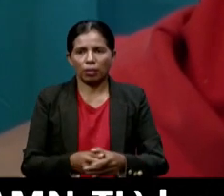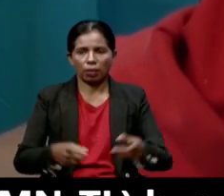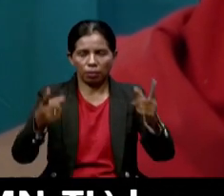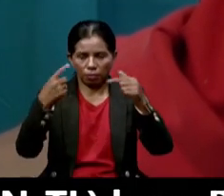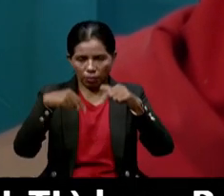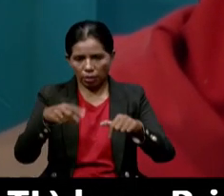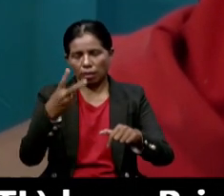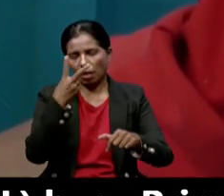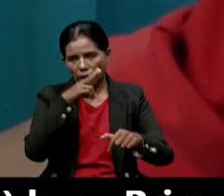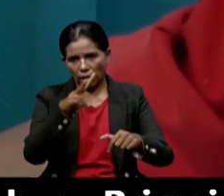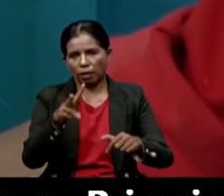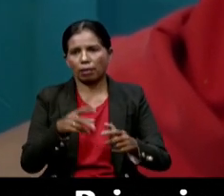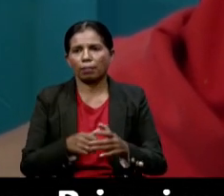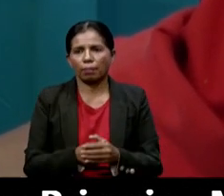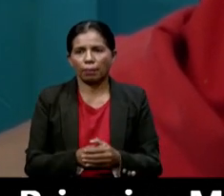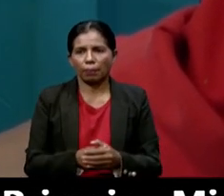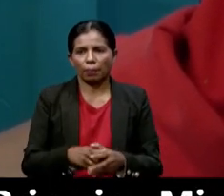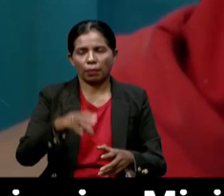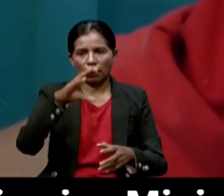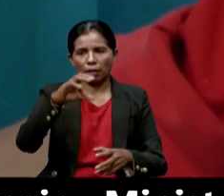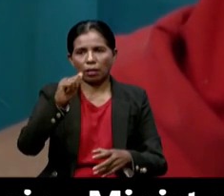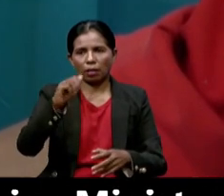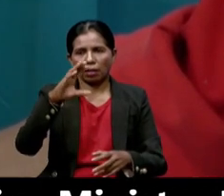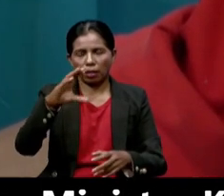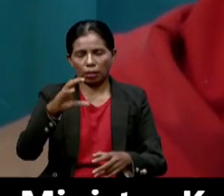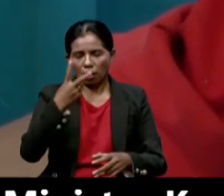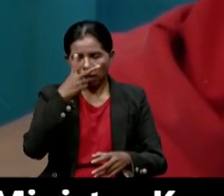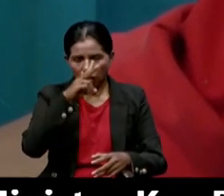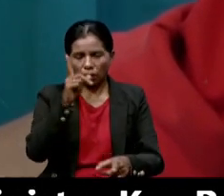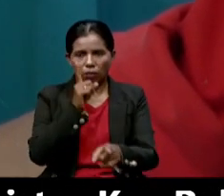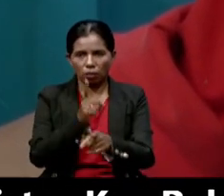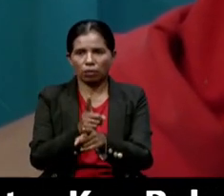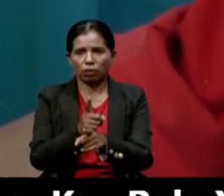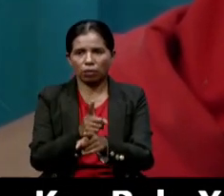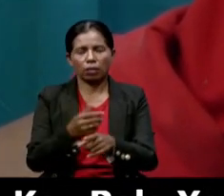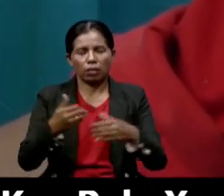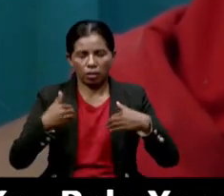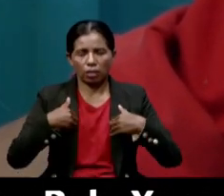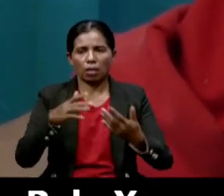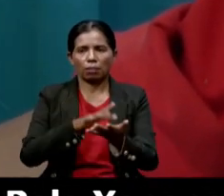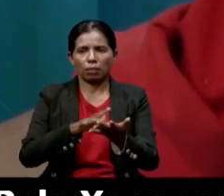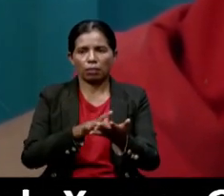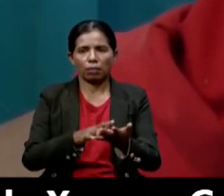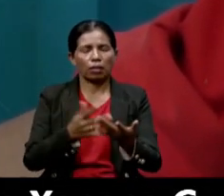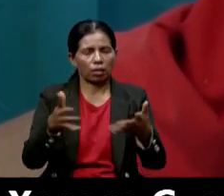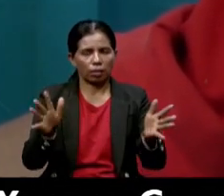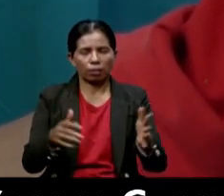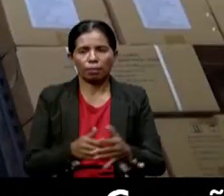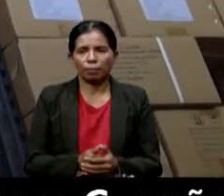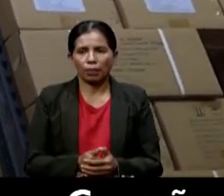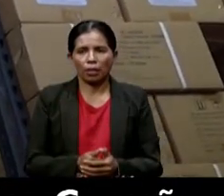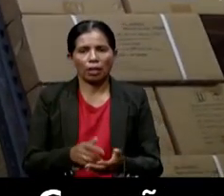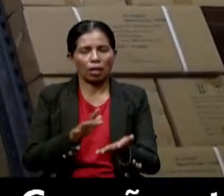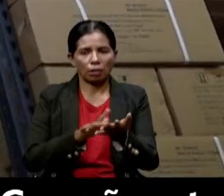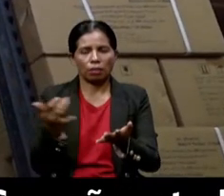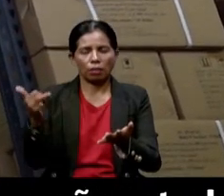hare san be kak mai hare direta kata oh iya dunia lah iya. Durante ini aimoruk